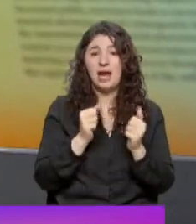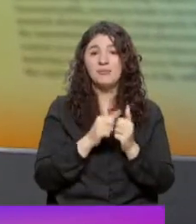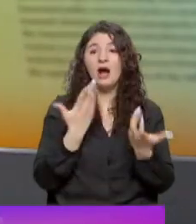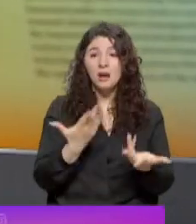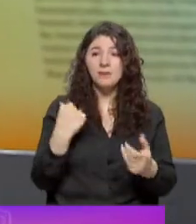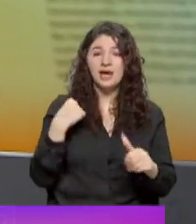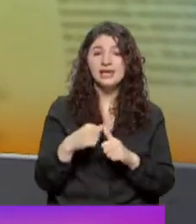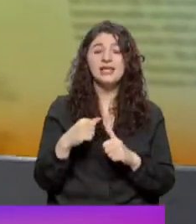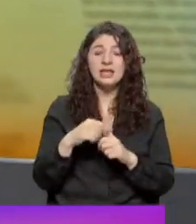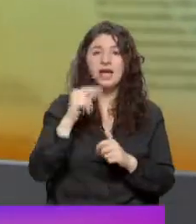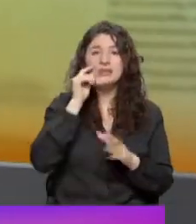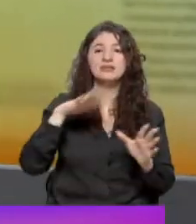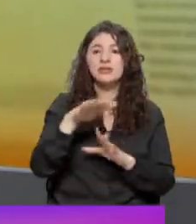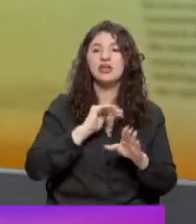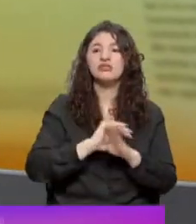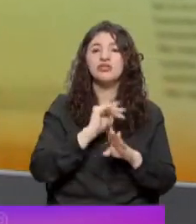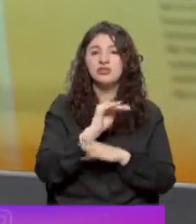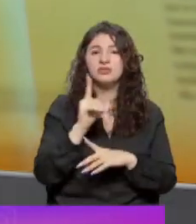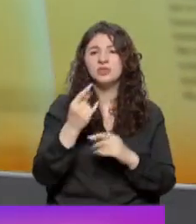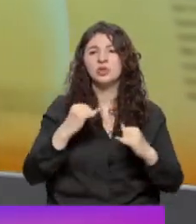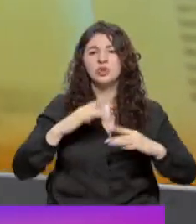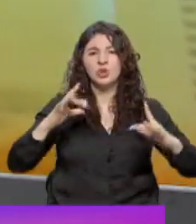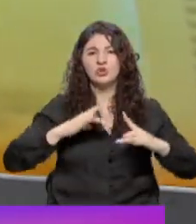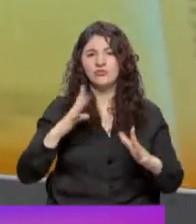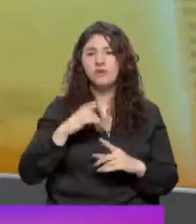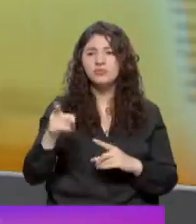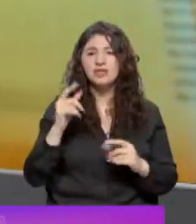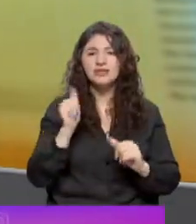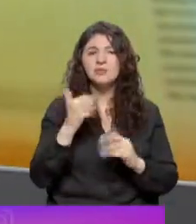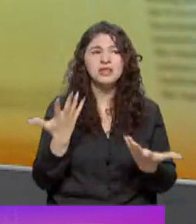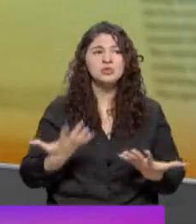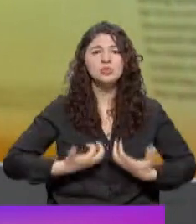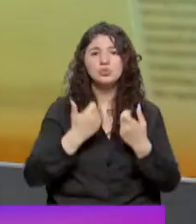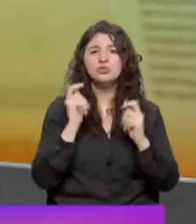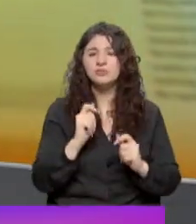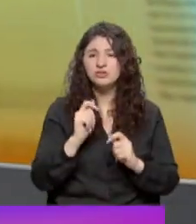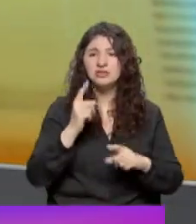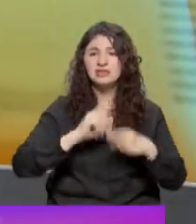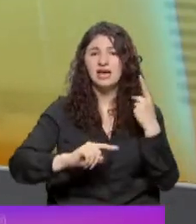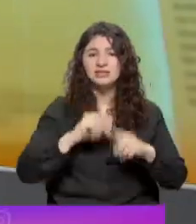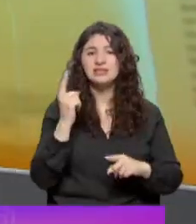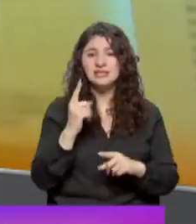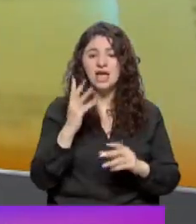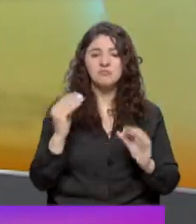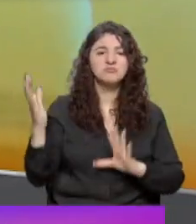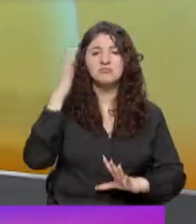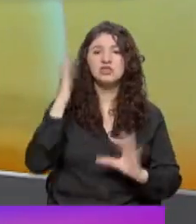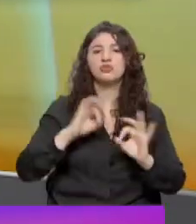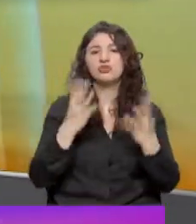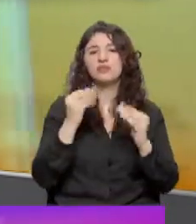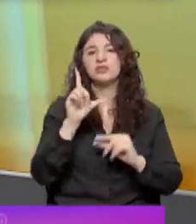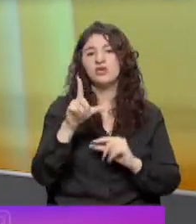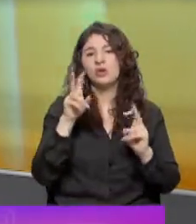birlikte ama yine insanların yaşadığı huzursuzluk var Bundan ne zaman nasıl kurtulacak siyasetin en başta